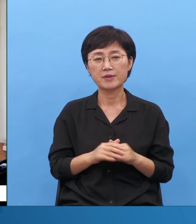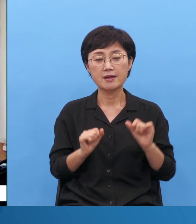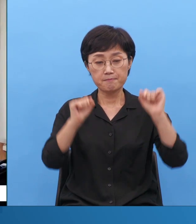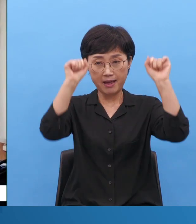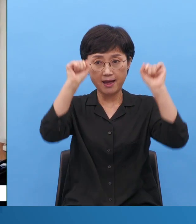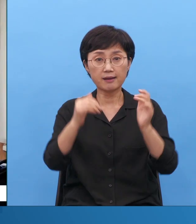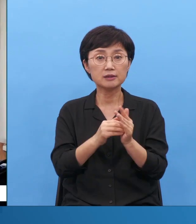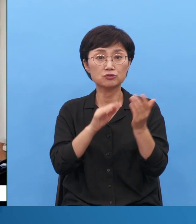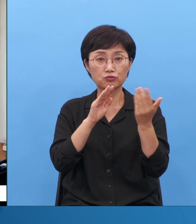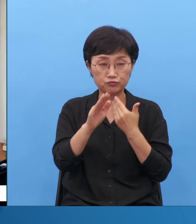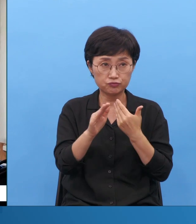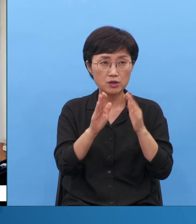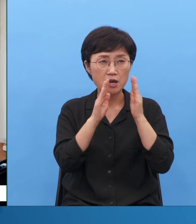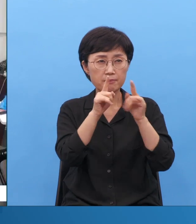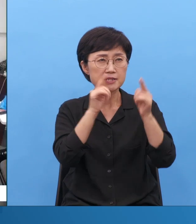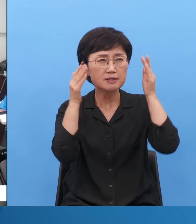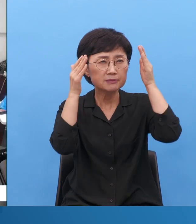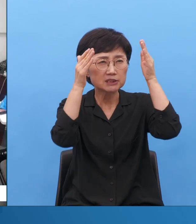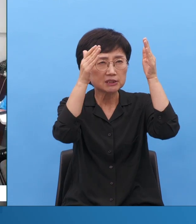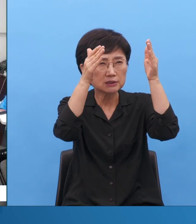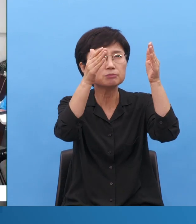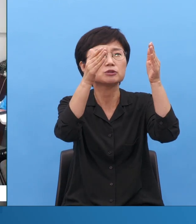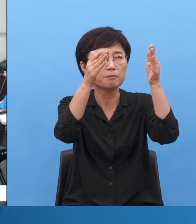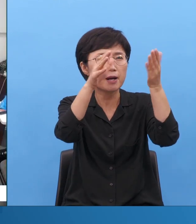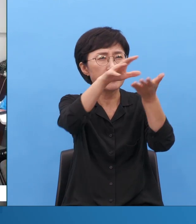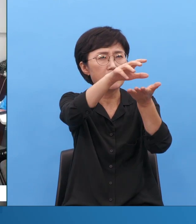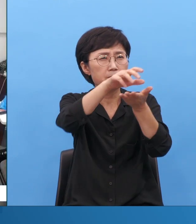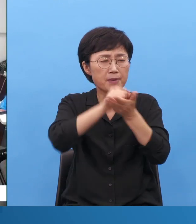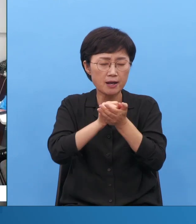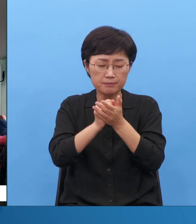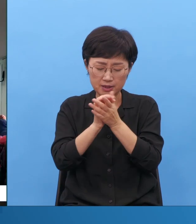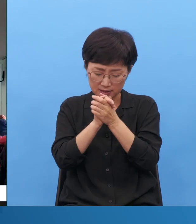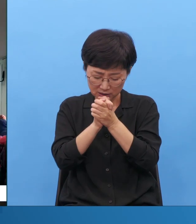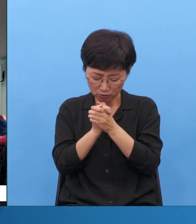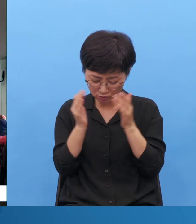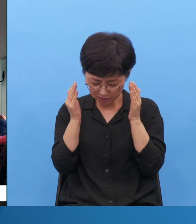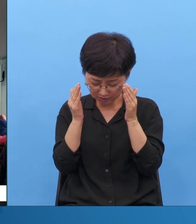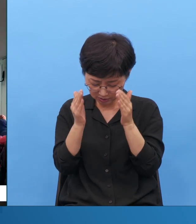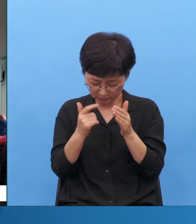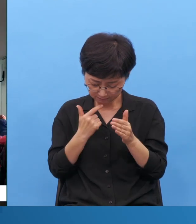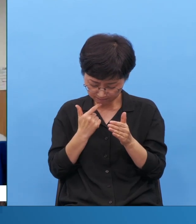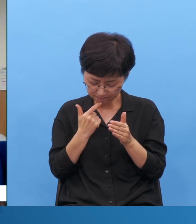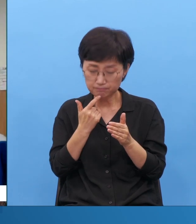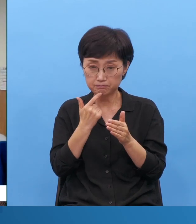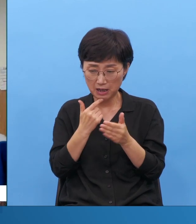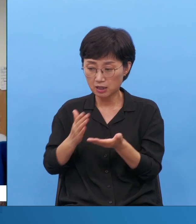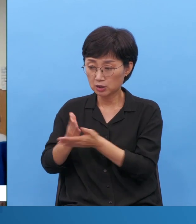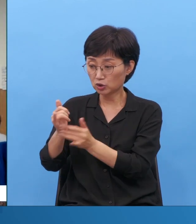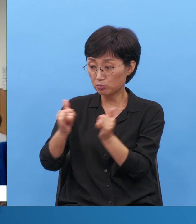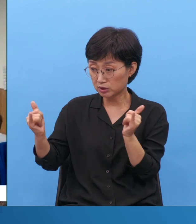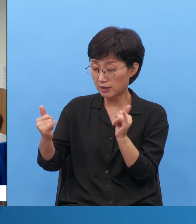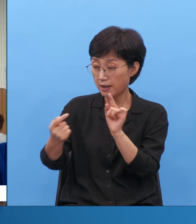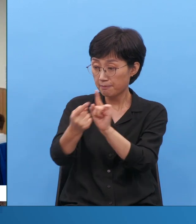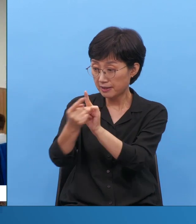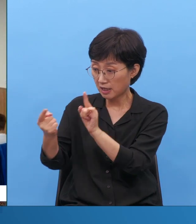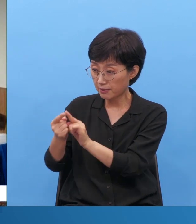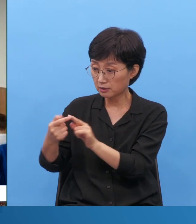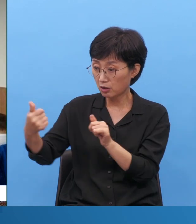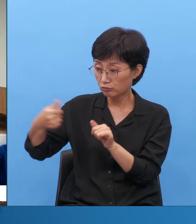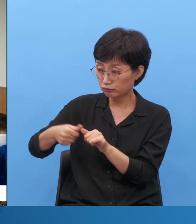후엔 말씀을 집중해서 듣고 묵상하는 작품을 만들고 전문인 권사님과 집사님들의 강의를